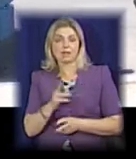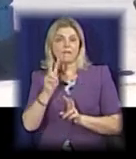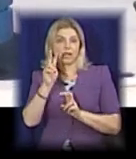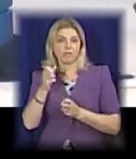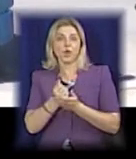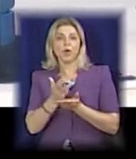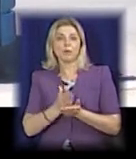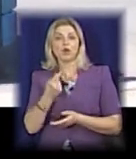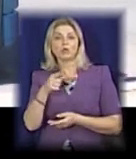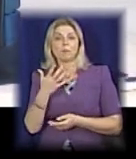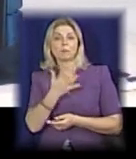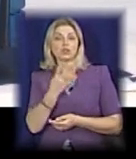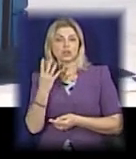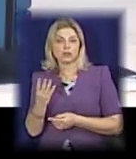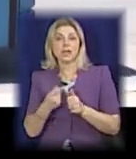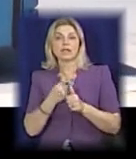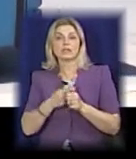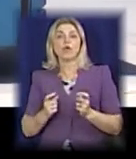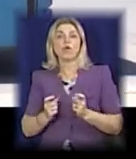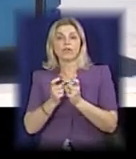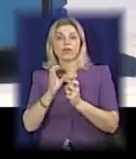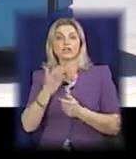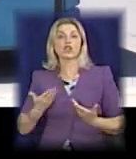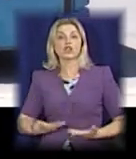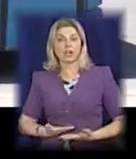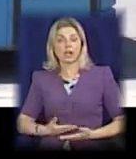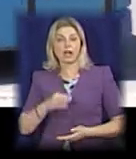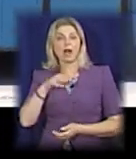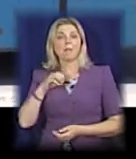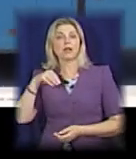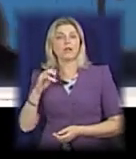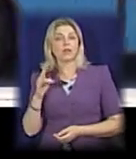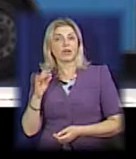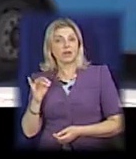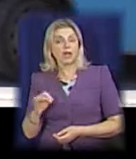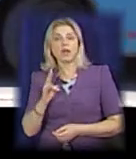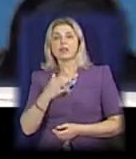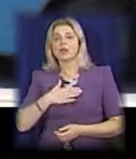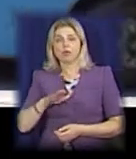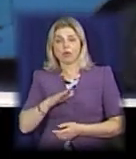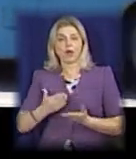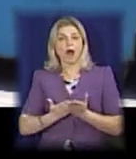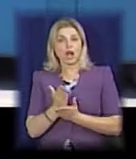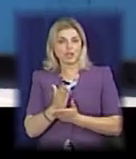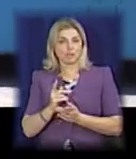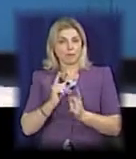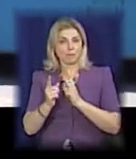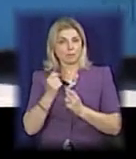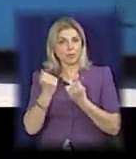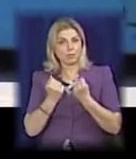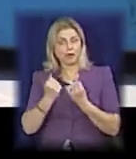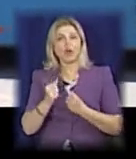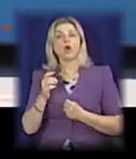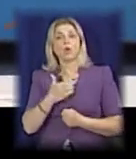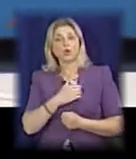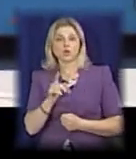обслуговувати 54-й маршрут називали конфлікт з мешканцями Матвіївки, незадоволеними якістю перевезень. Люди хочуть, аби перевізник